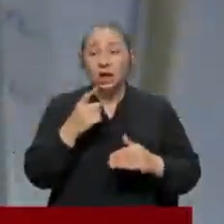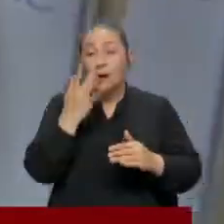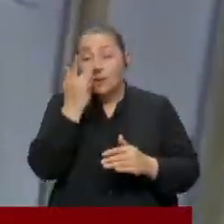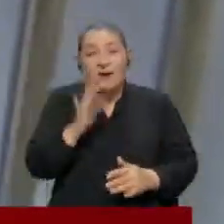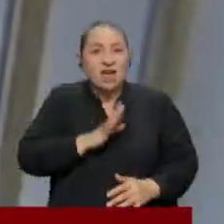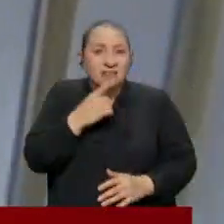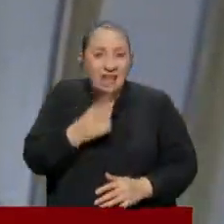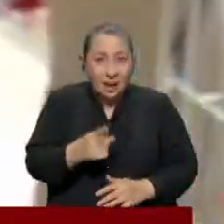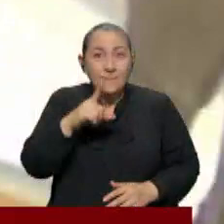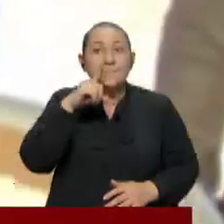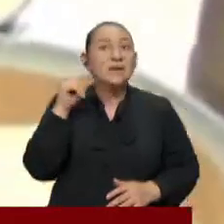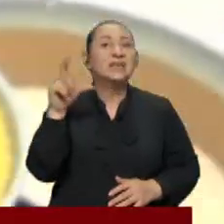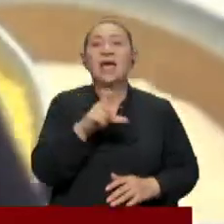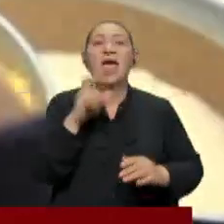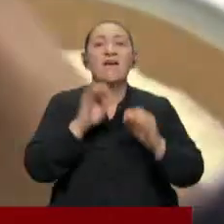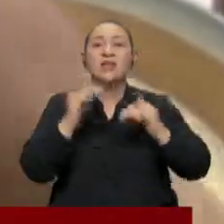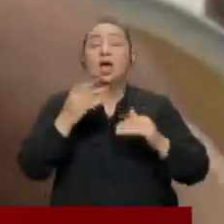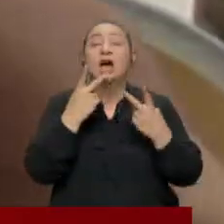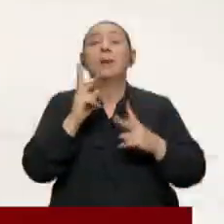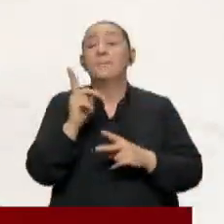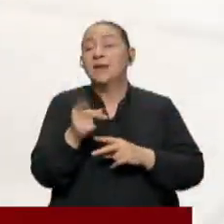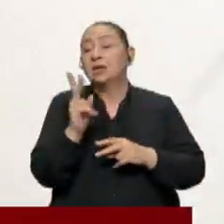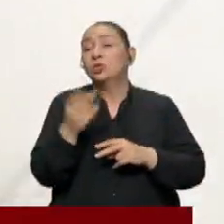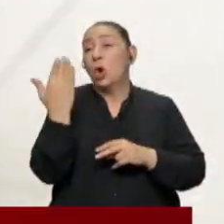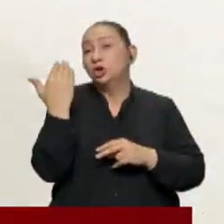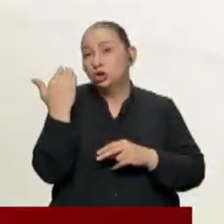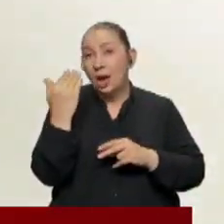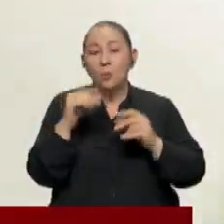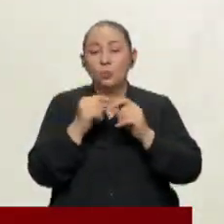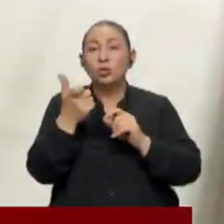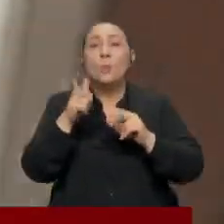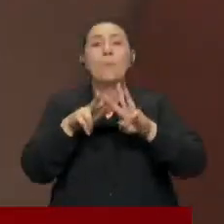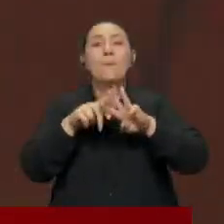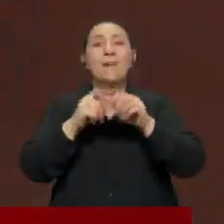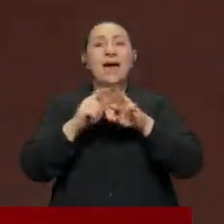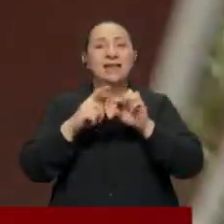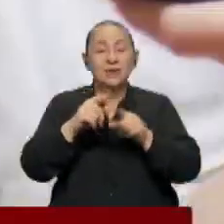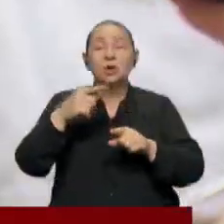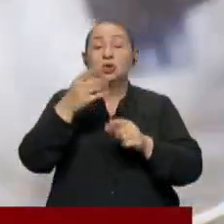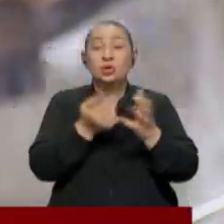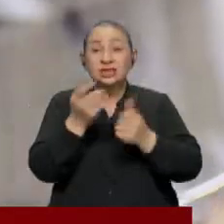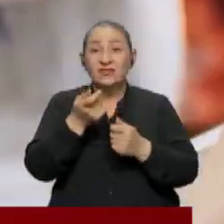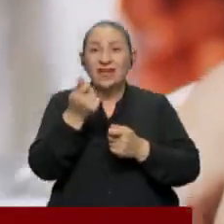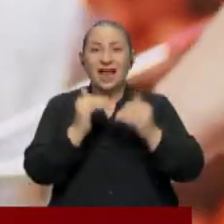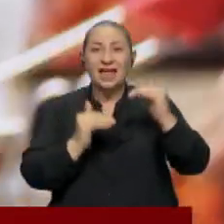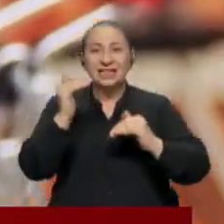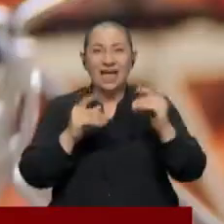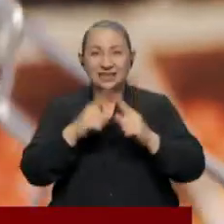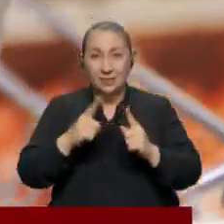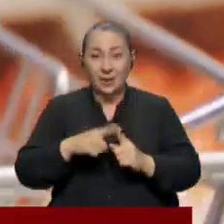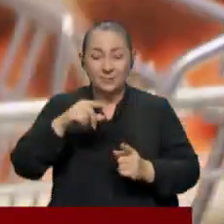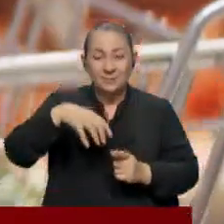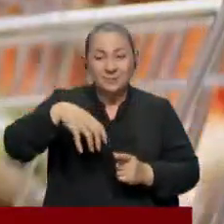şaibe var derken mayıs ayı enflasyonu açıklamadan birkaç gün önce de bloomberg'in haberine göre Türk'te tüketici fiyatları endeksi